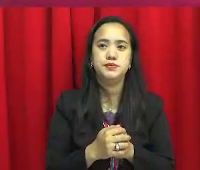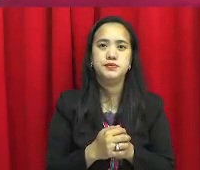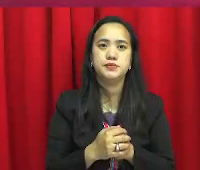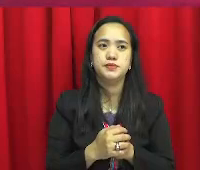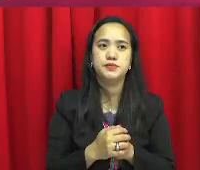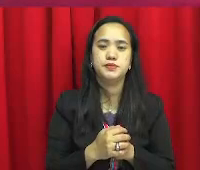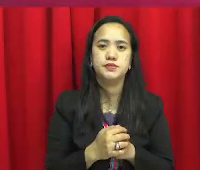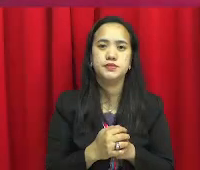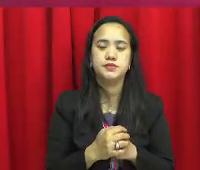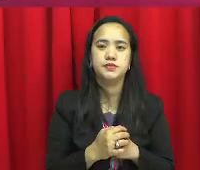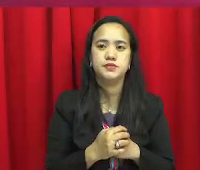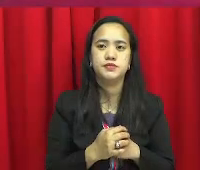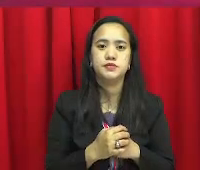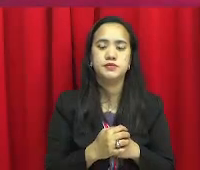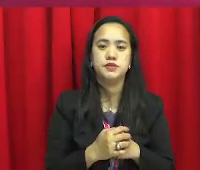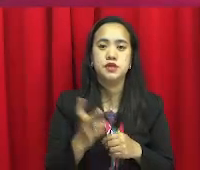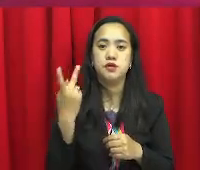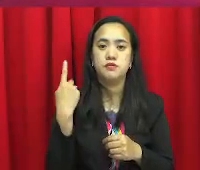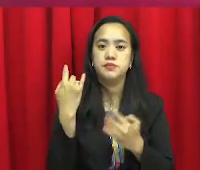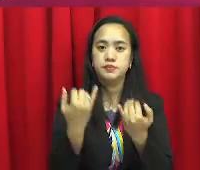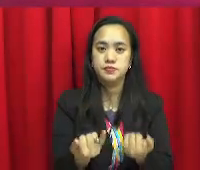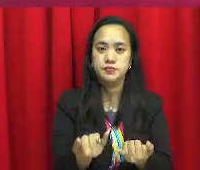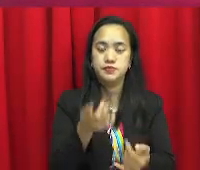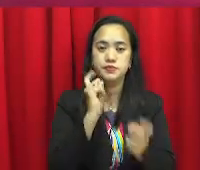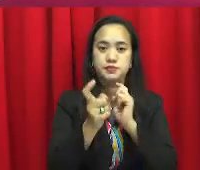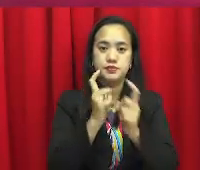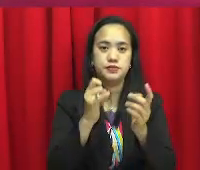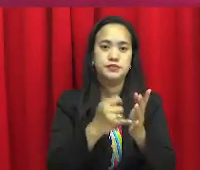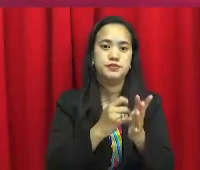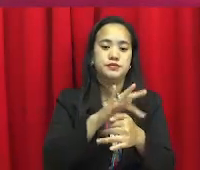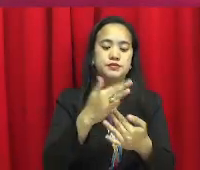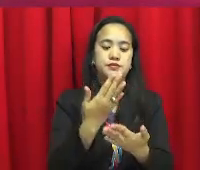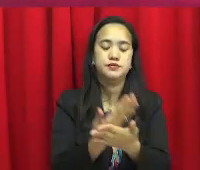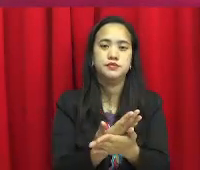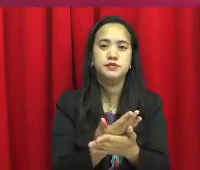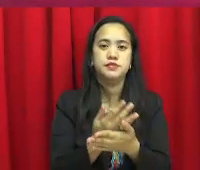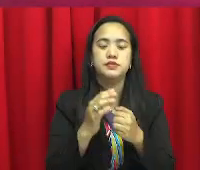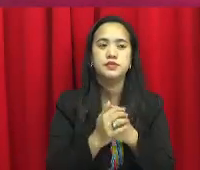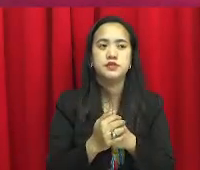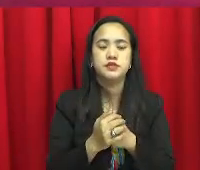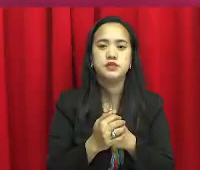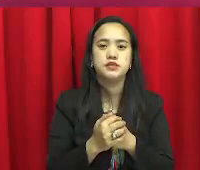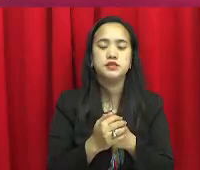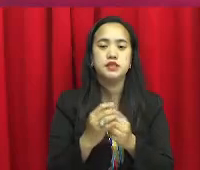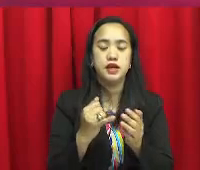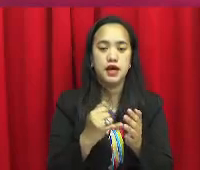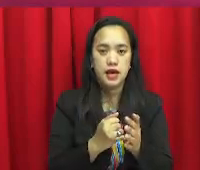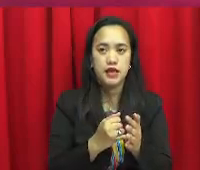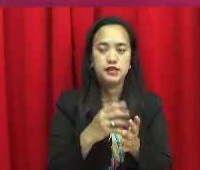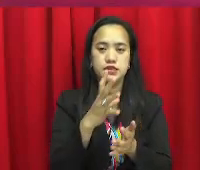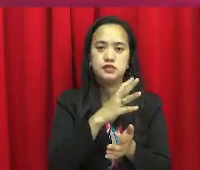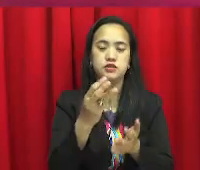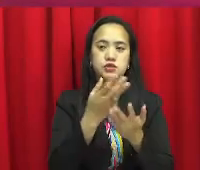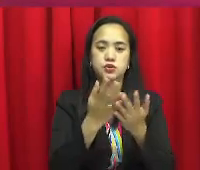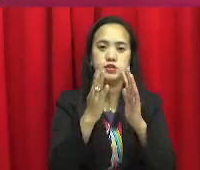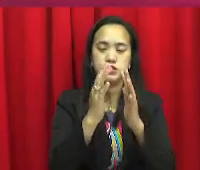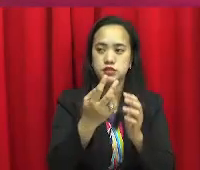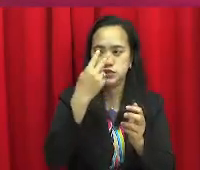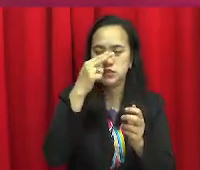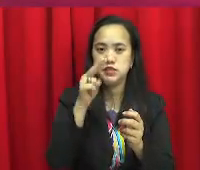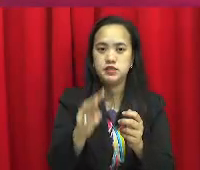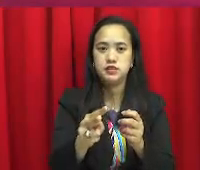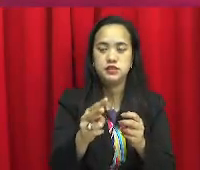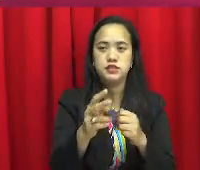yung pong ating mga tinatalakay dito ay patungkol sa asawang babae. And nakakapakinig po tayo, nagpipresent po ako sa inyo